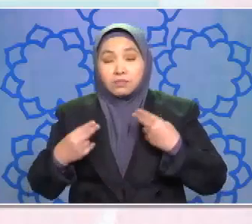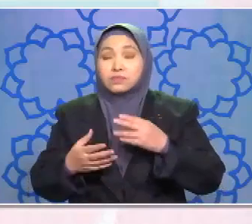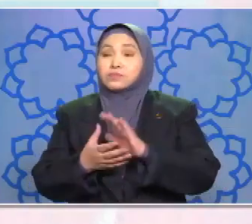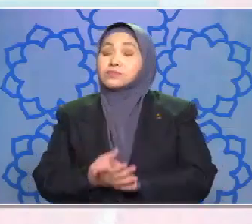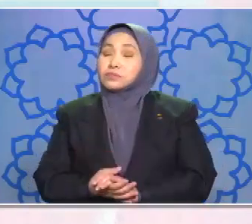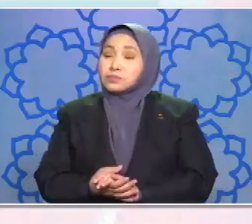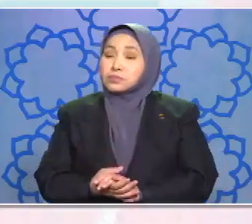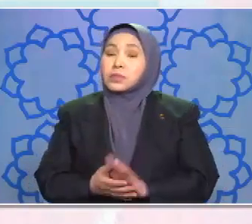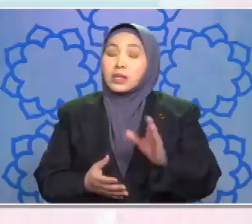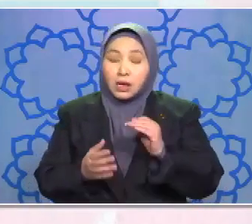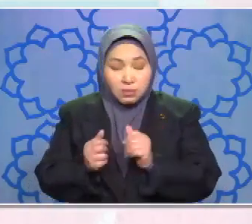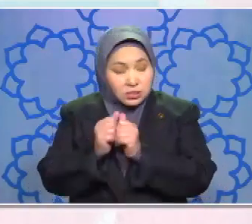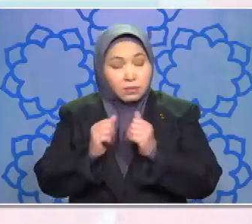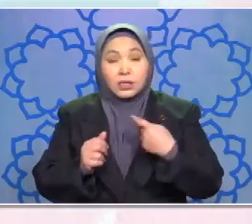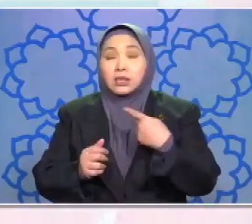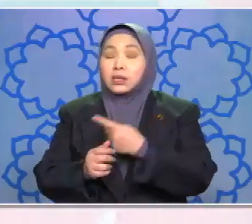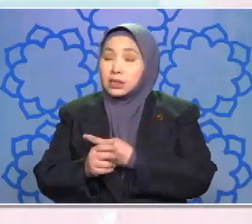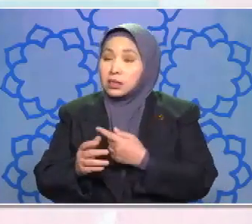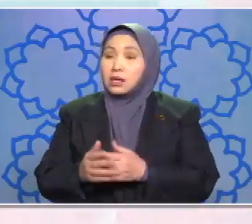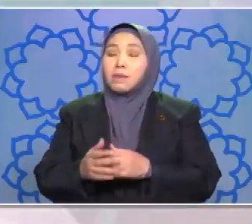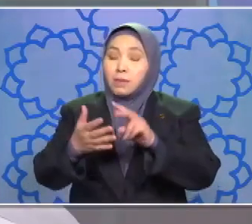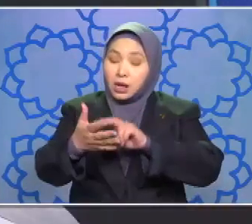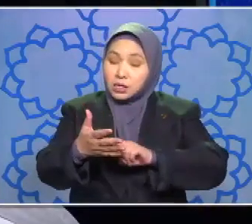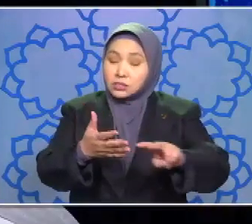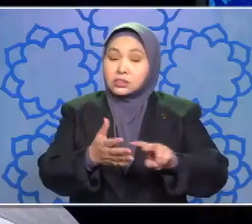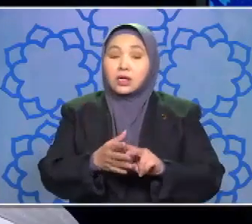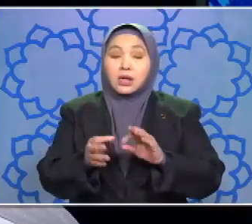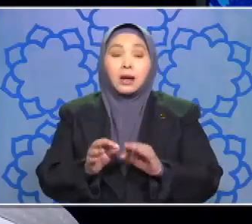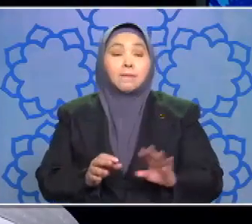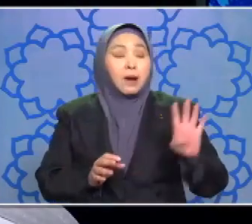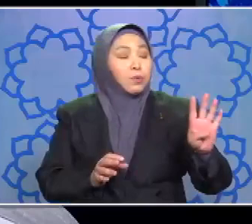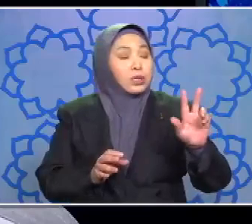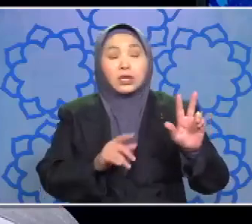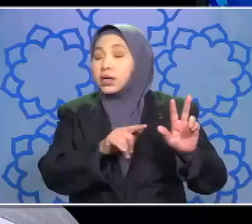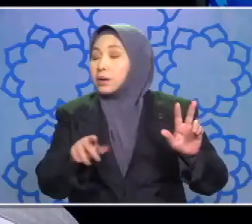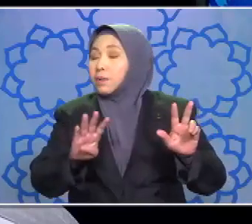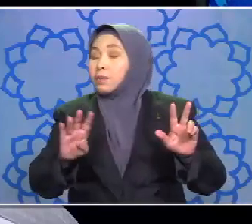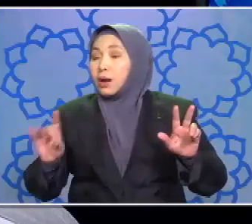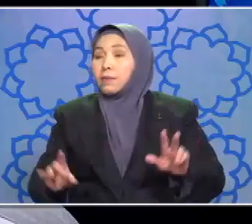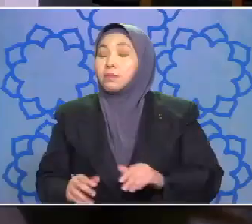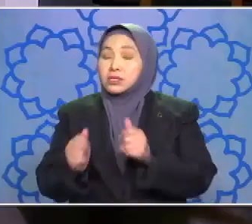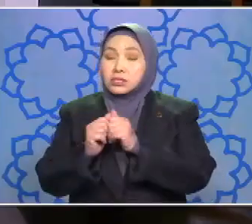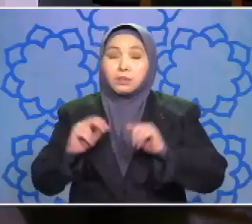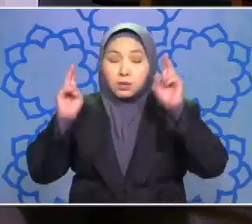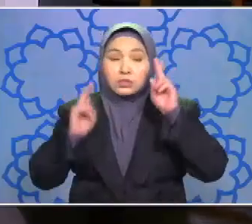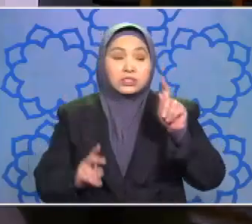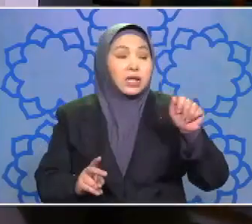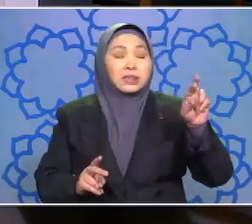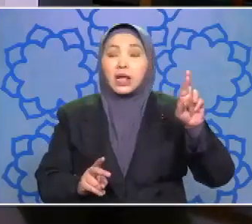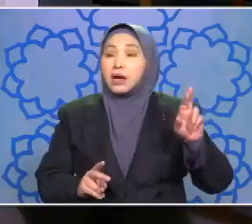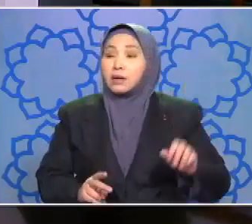sama-sama kita mulakan bacaan daripada ayat 43 hingga 48 bersama Ustaz Tarmizi Abdul Rahman. Terima kasih kepada Ustaz